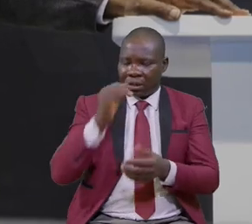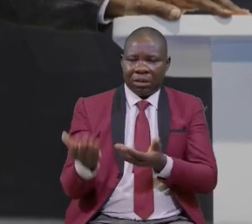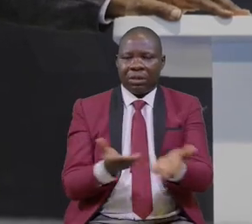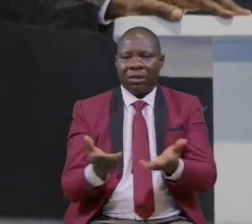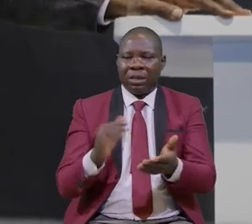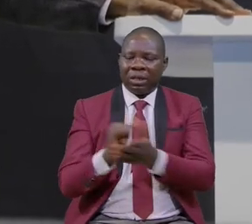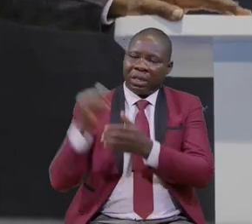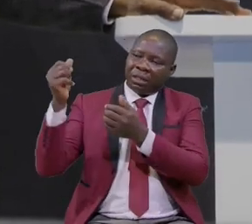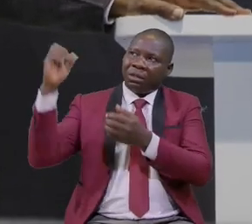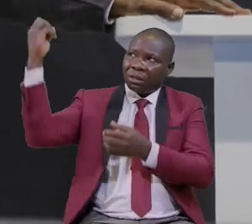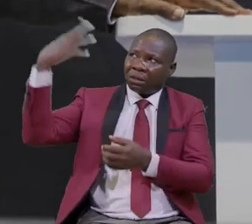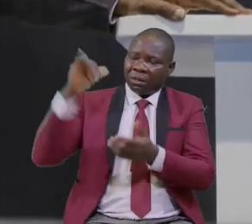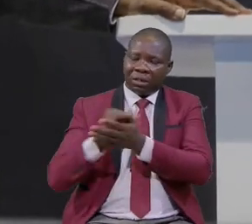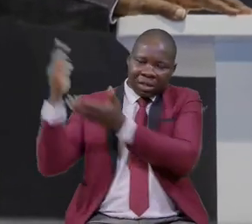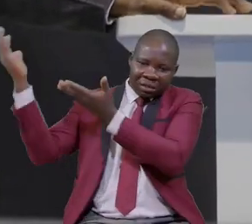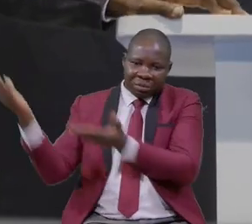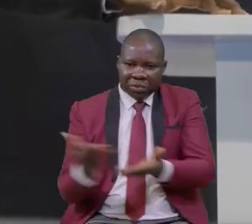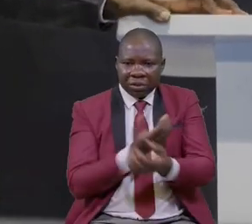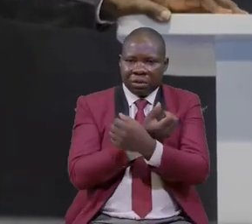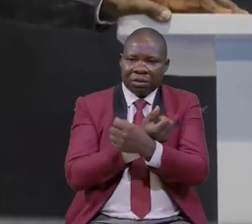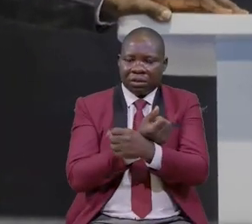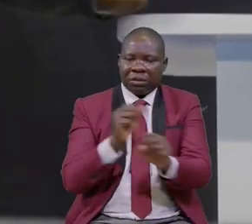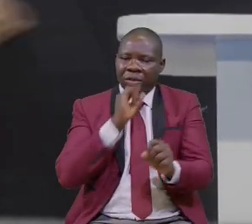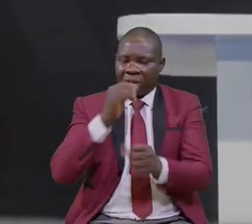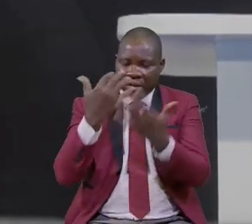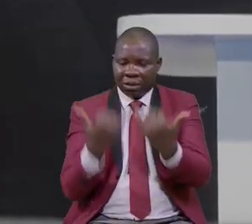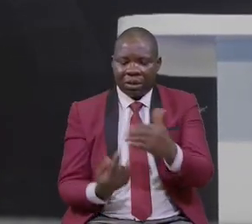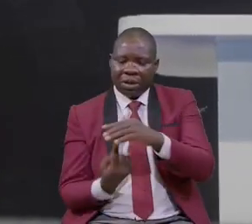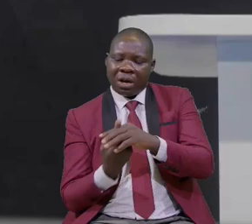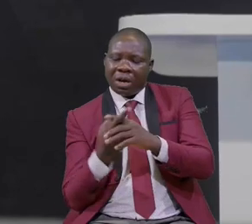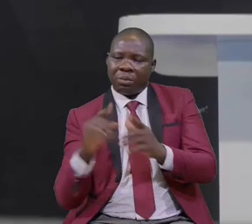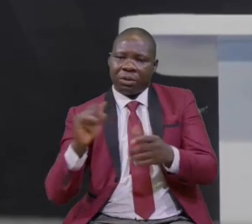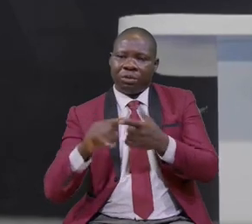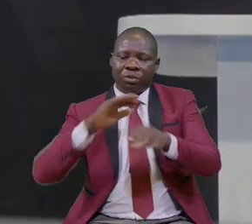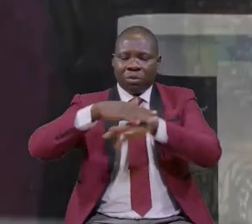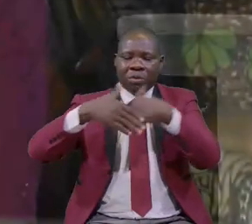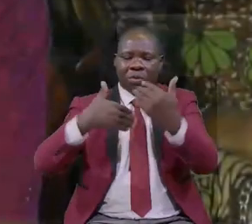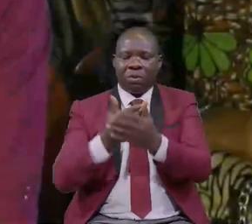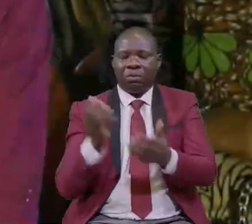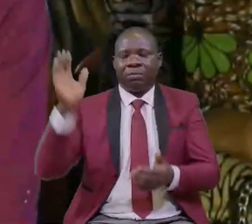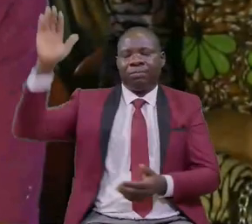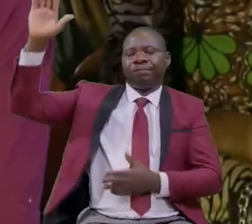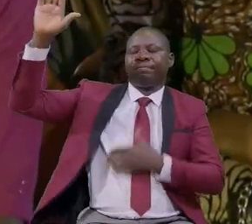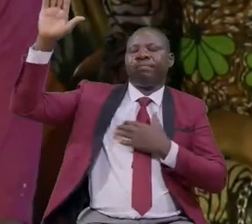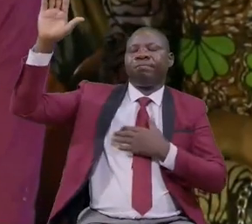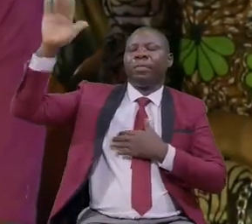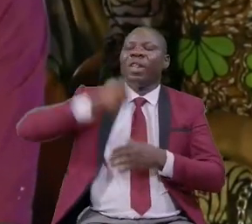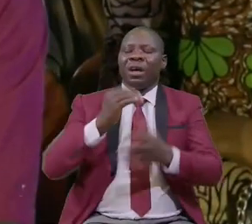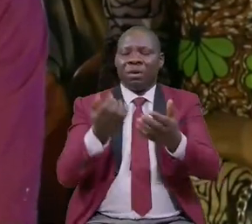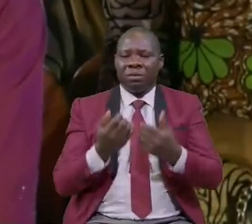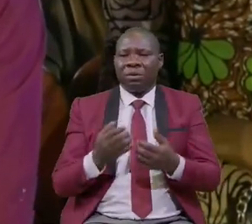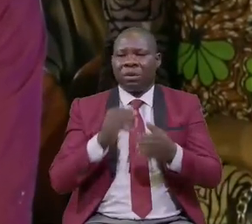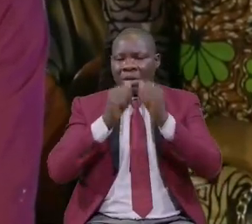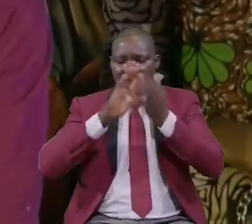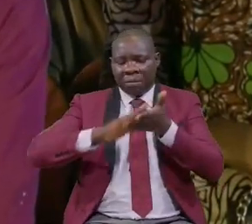source de salut, est maintenant disponible pour tous. Alors tu vas lever ta main. Je veux la paix du